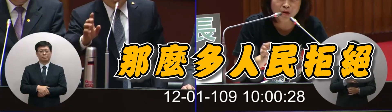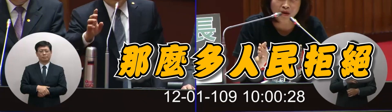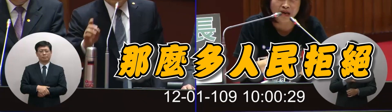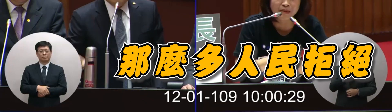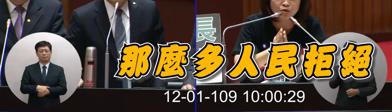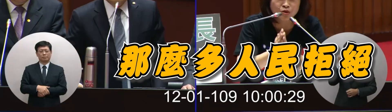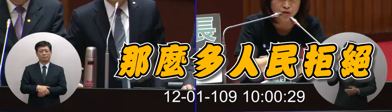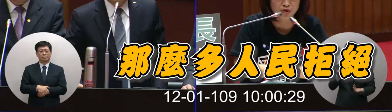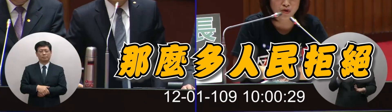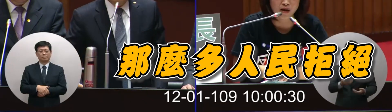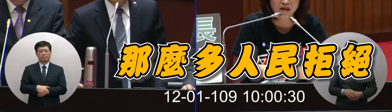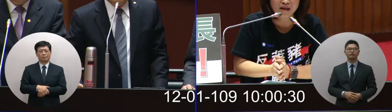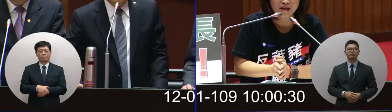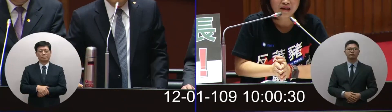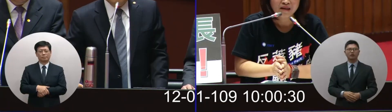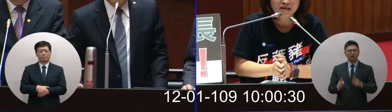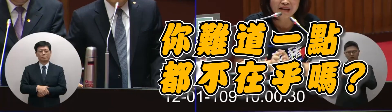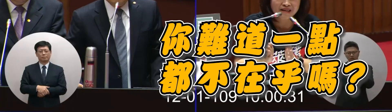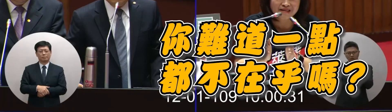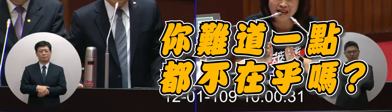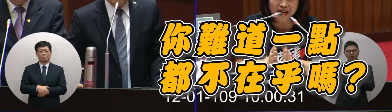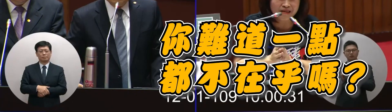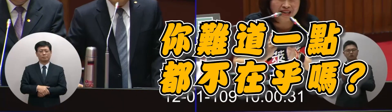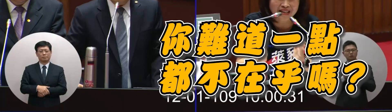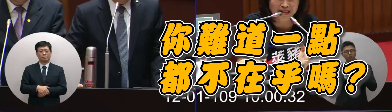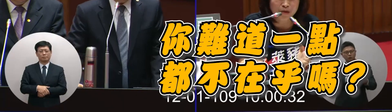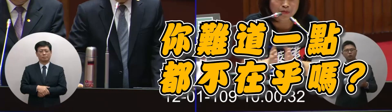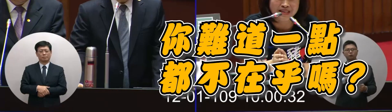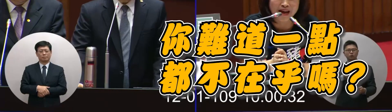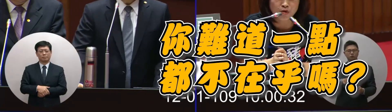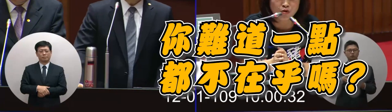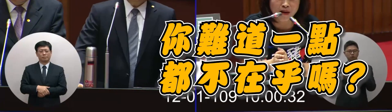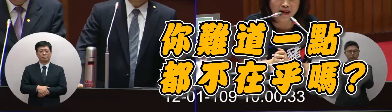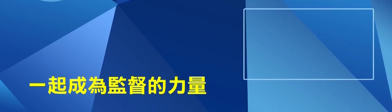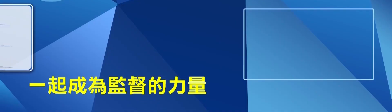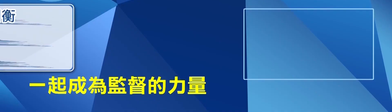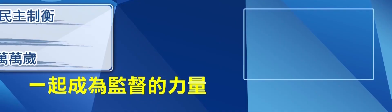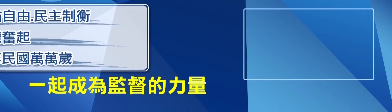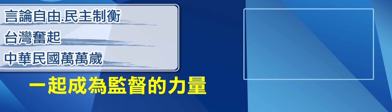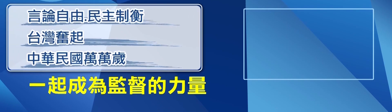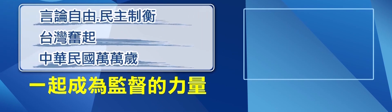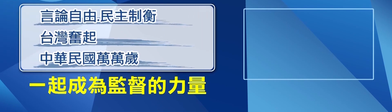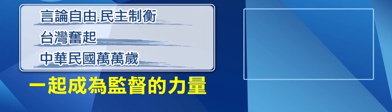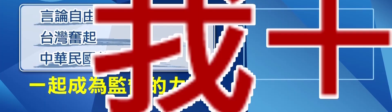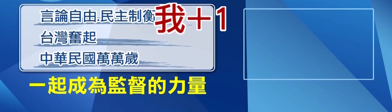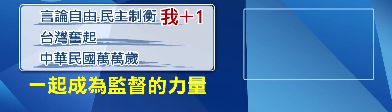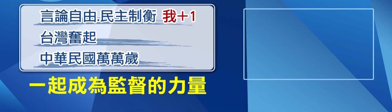那么多人民拒绝你，难道一点都不在乎吗？